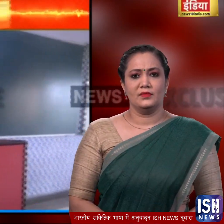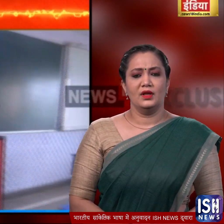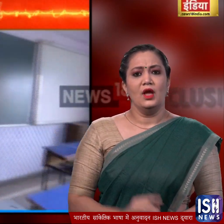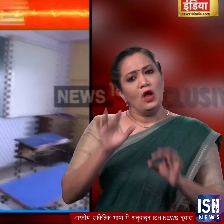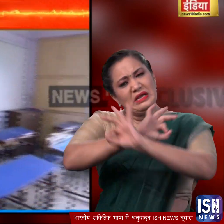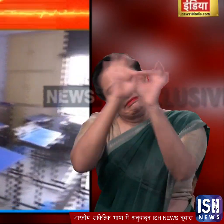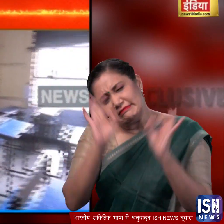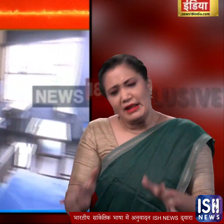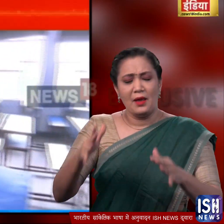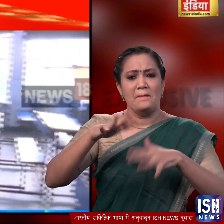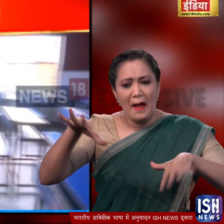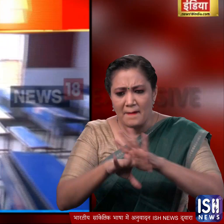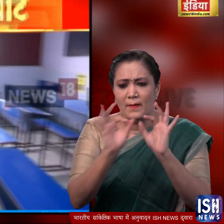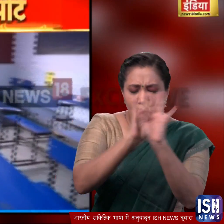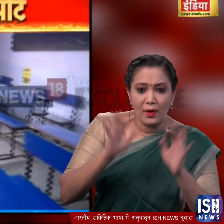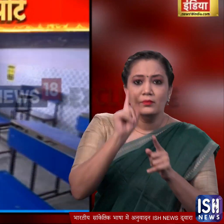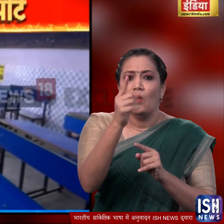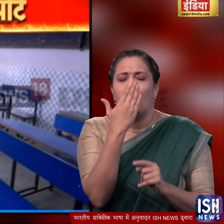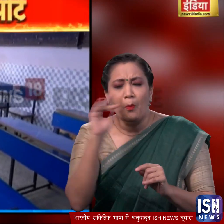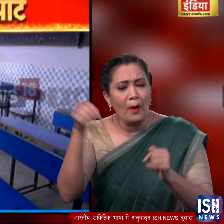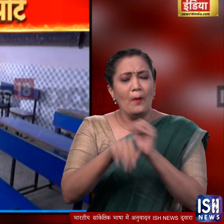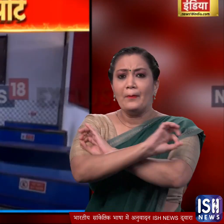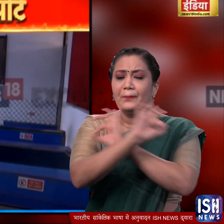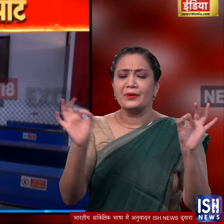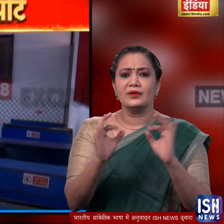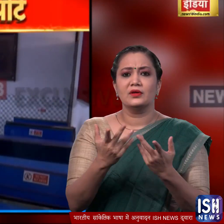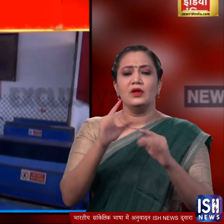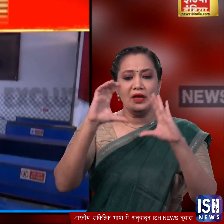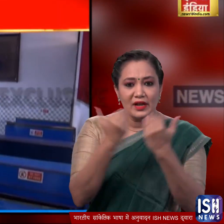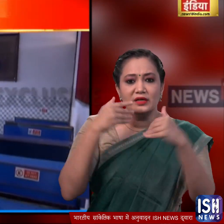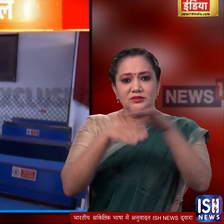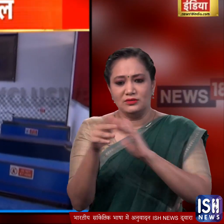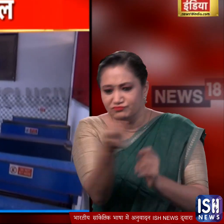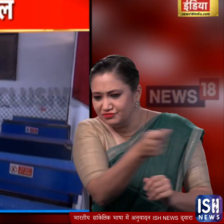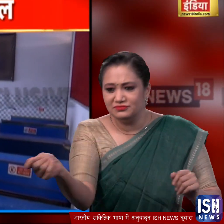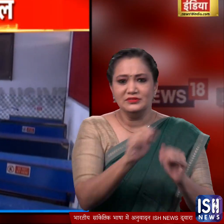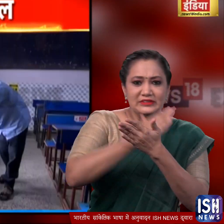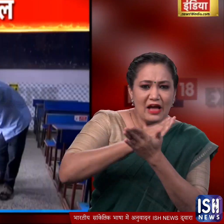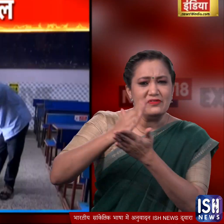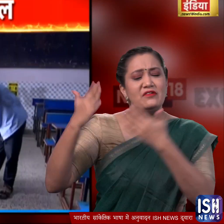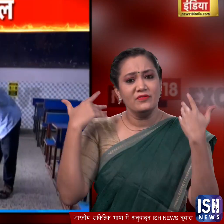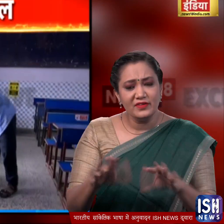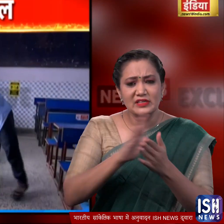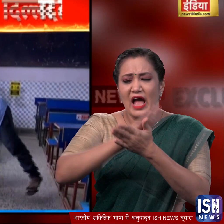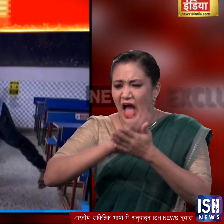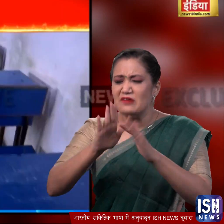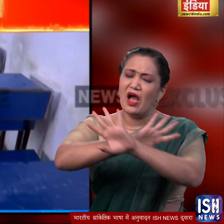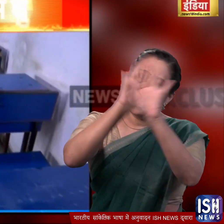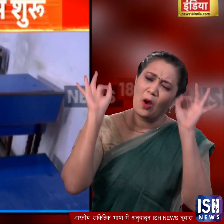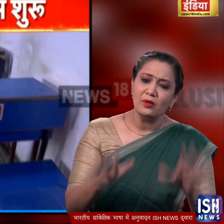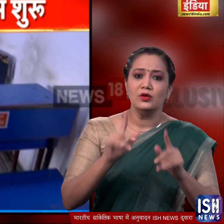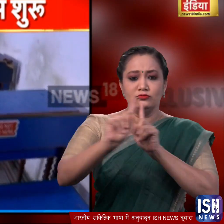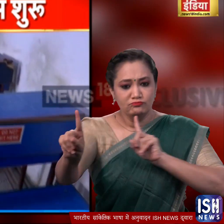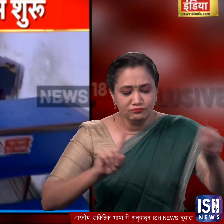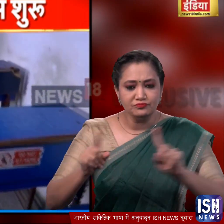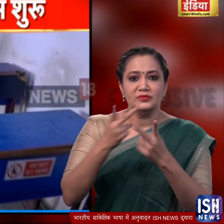जहां तैयारी पूरी दिखी लेकिन वहां एक भी छात्र नजर नहीं आया। क्लासरूम को कई बार सैनिटाइज किया जाता रहा, साफ सफाई जारी रही।